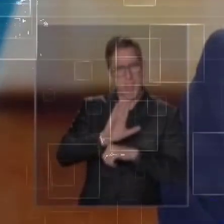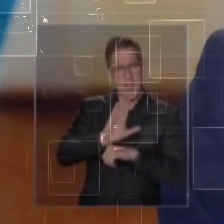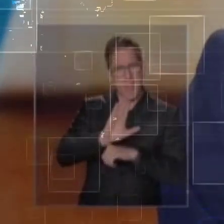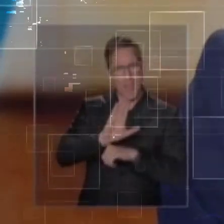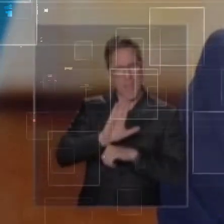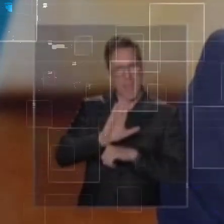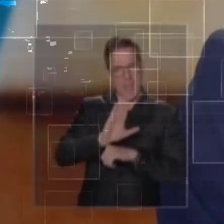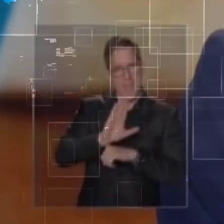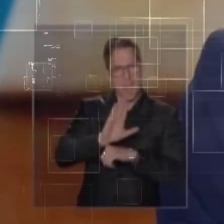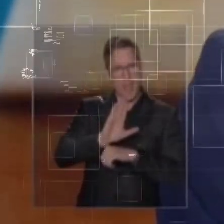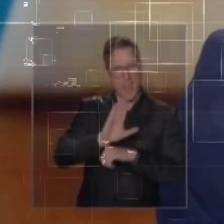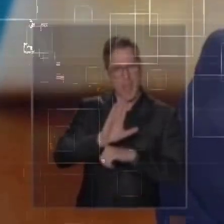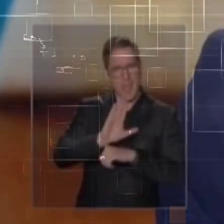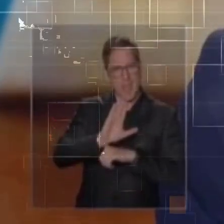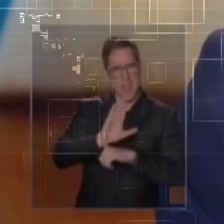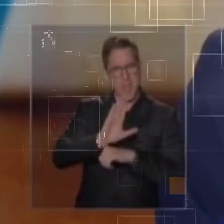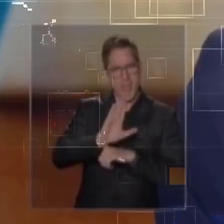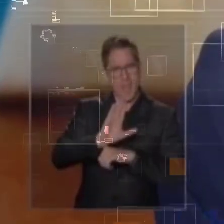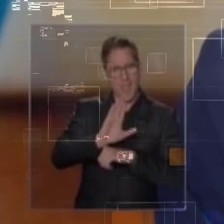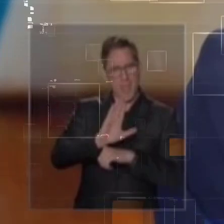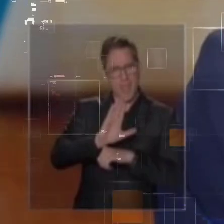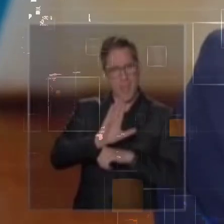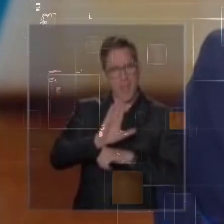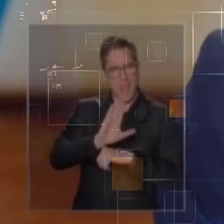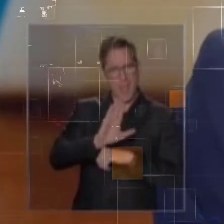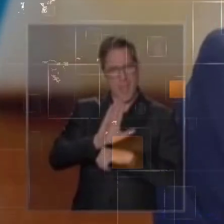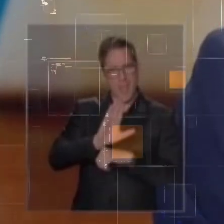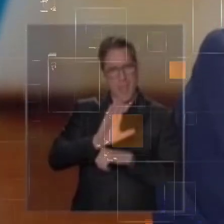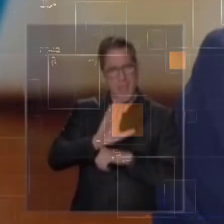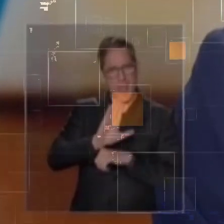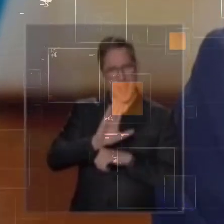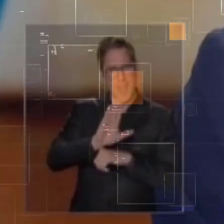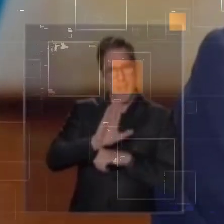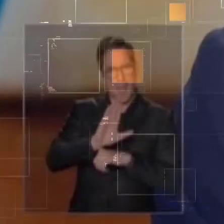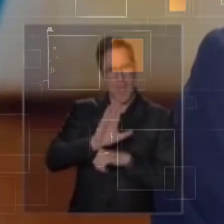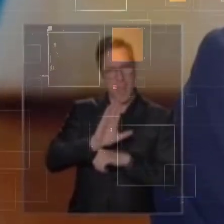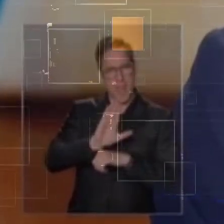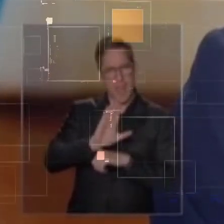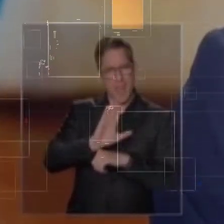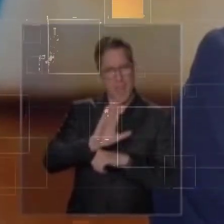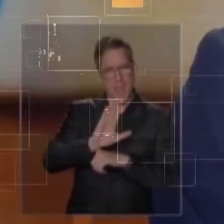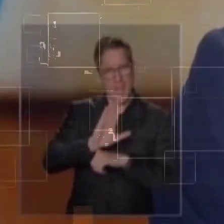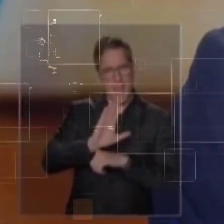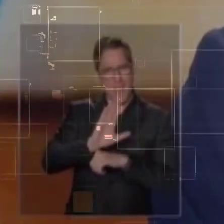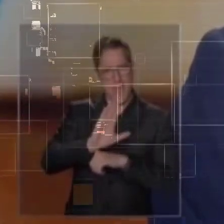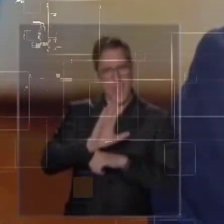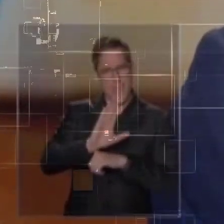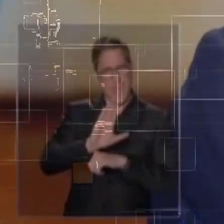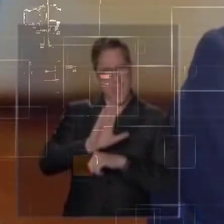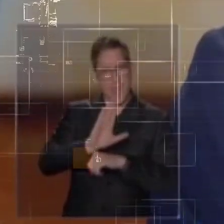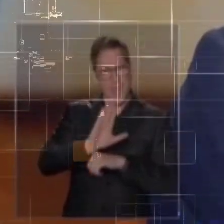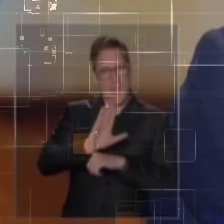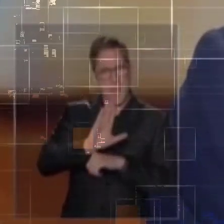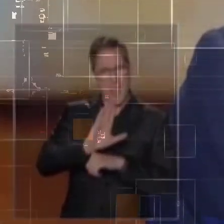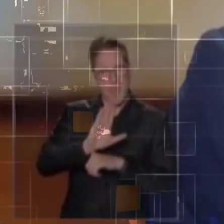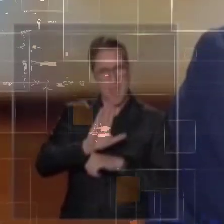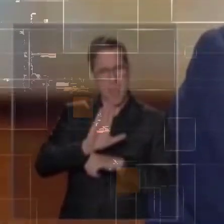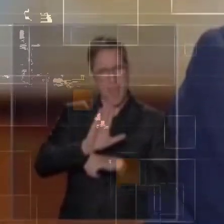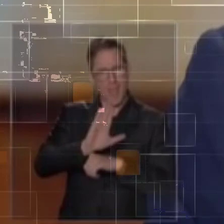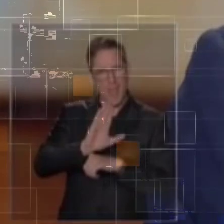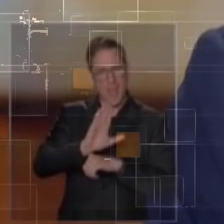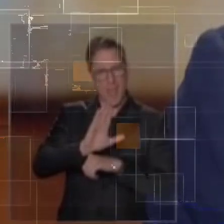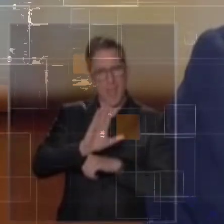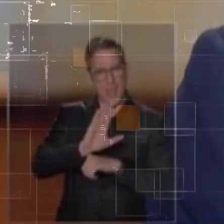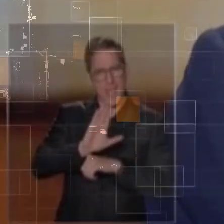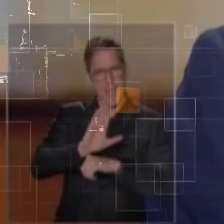poudre de perlimpinpin du précédent face-à-face entre les deux adversaires, pour le plus grand bonheur de Twitter. Ce n'est